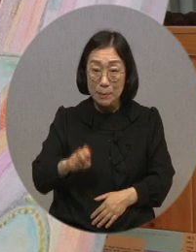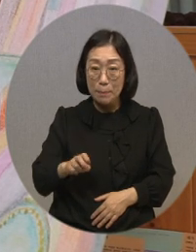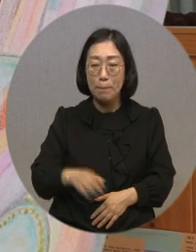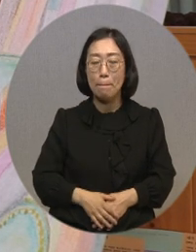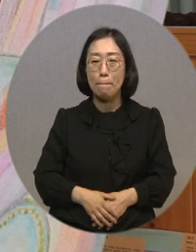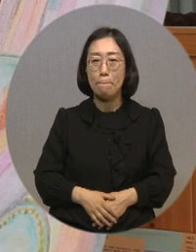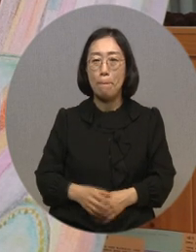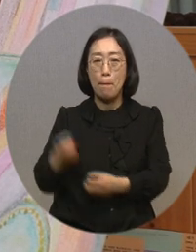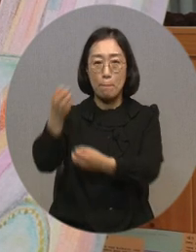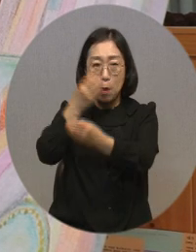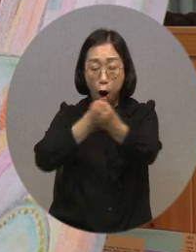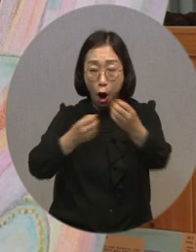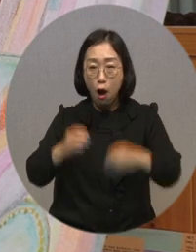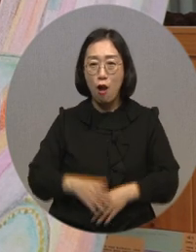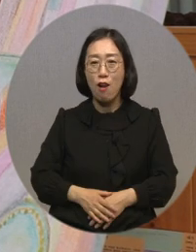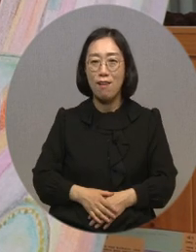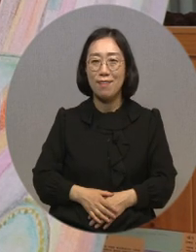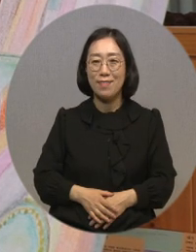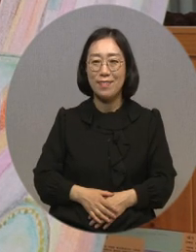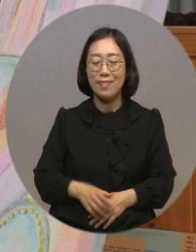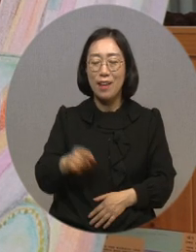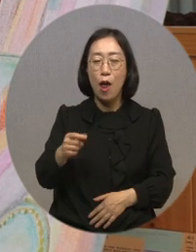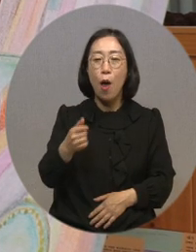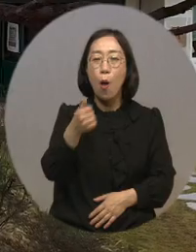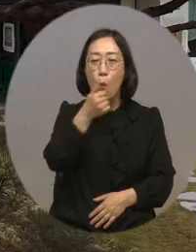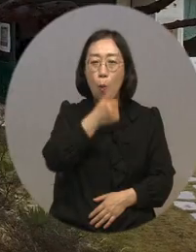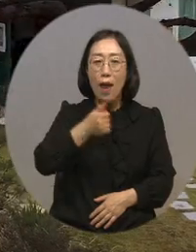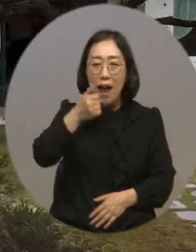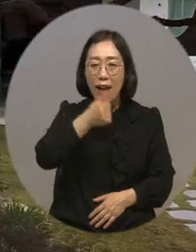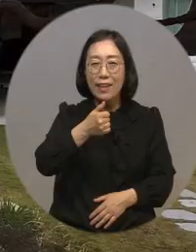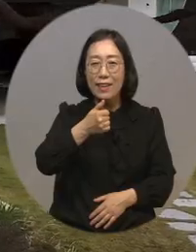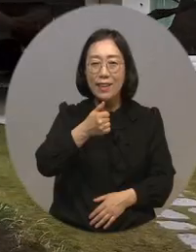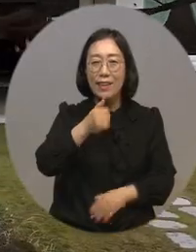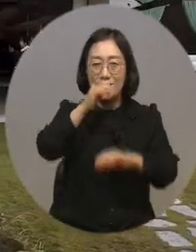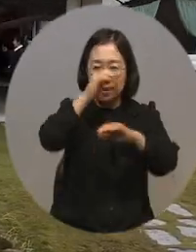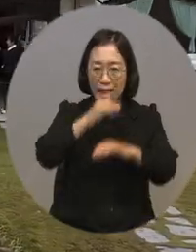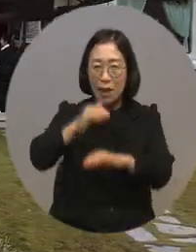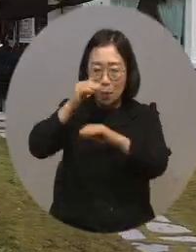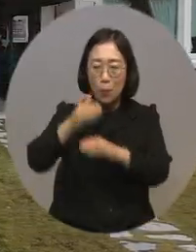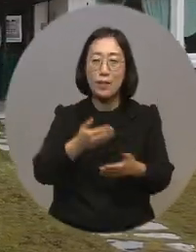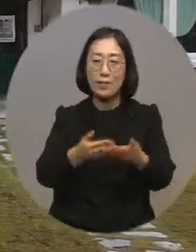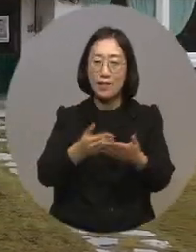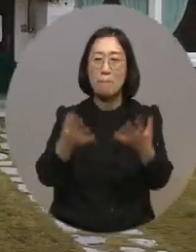미카. 바로 작가의 고양이들입니다.